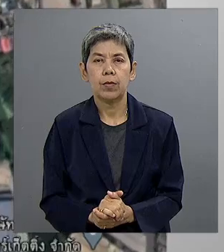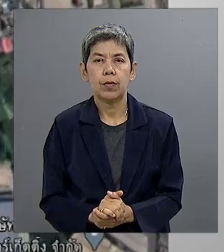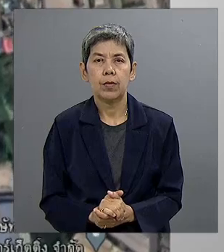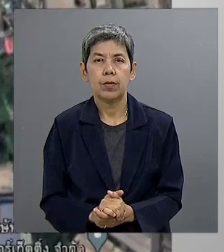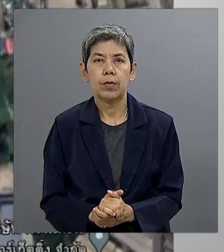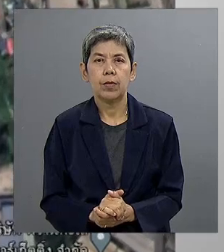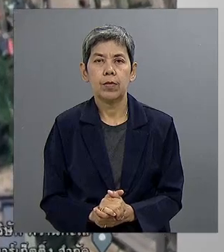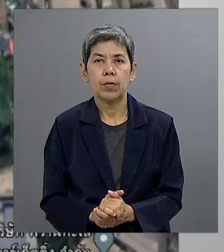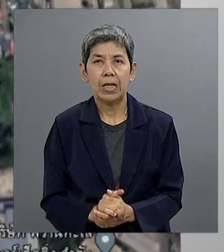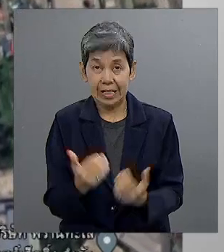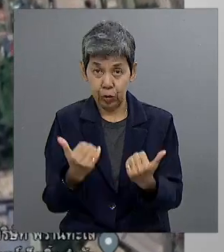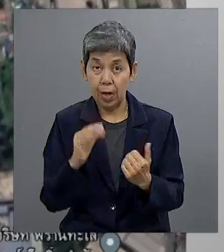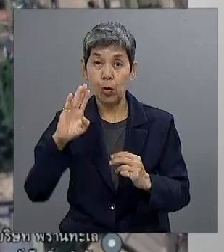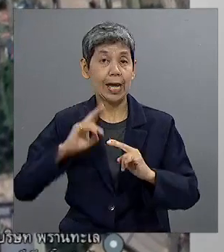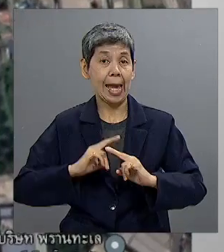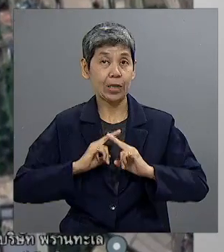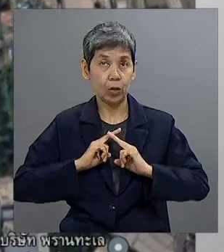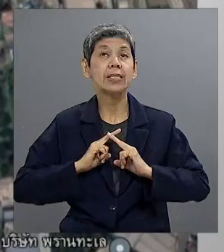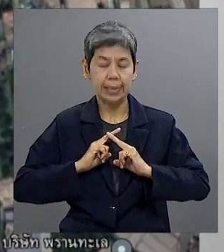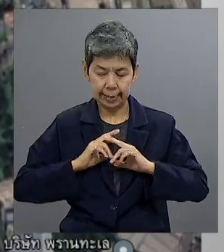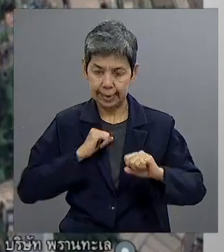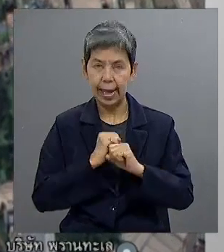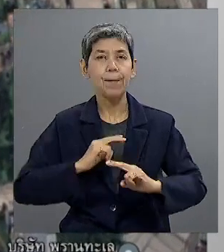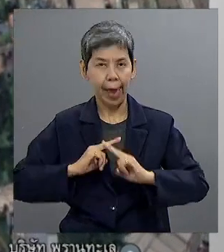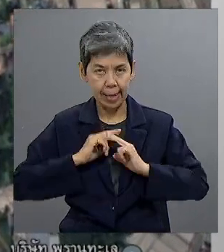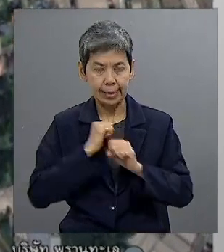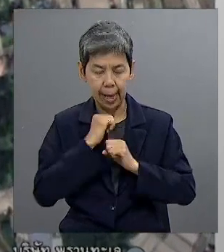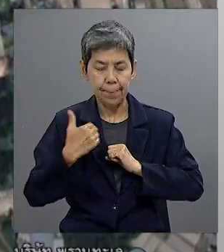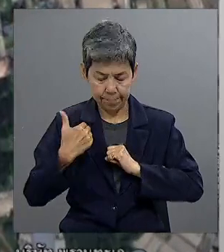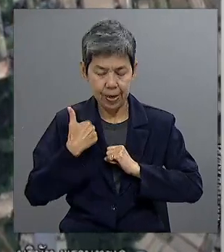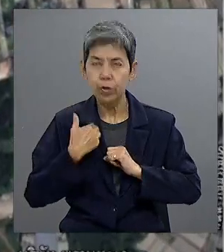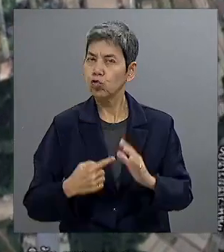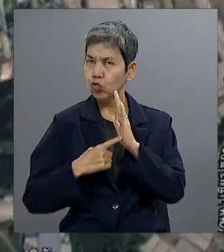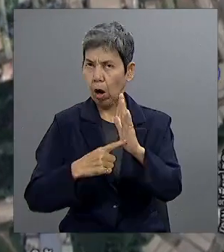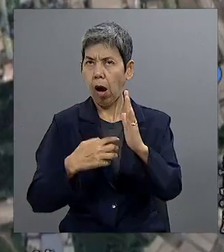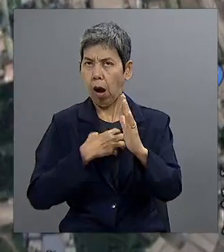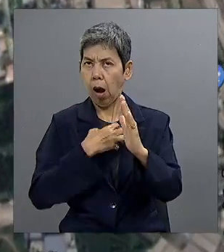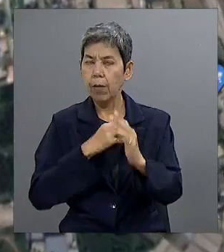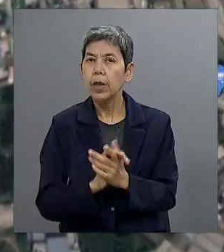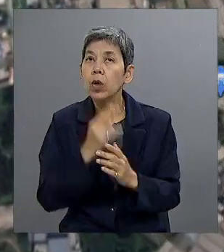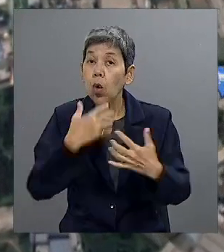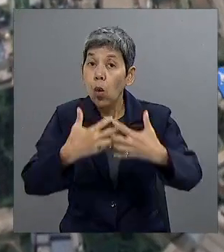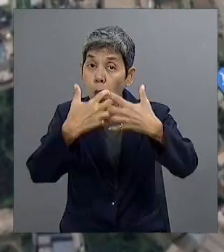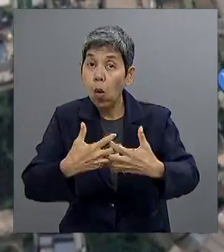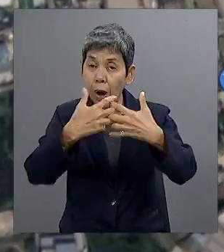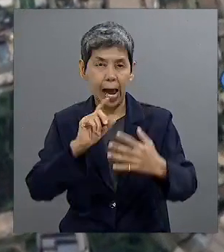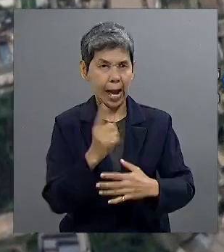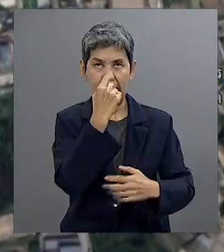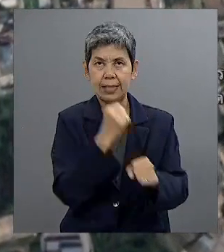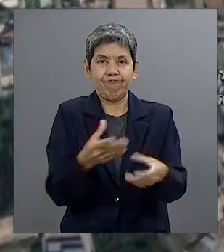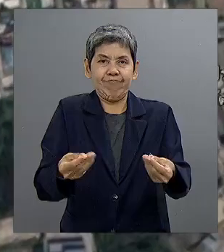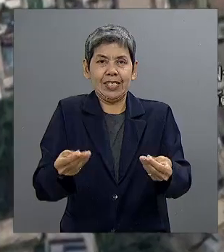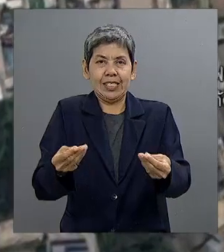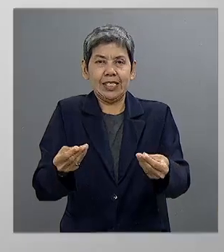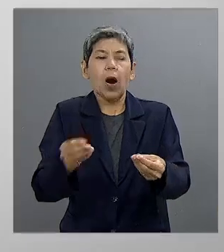แต่ตอนนี้พระเอกชนหันมาดำเนินการเองแล้วนะคะให้เป็นตัวอย่างนะคะเป็นโรงงานแรกที่ใช้พื้นที่จะผู้ประกอบ